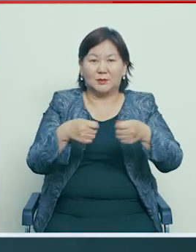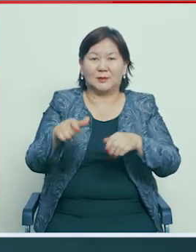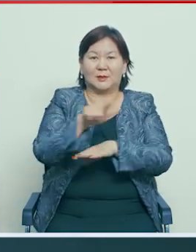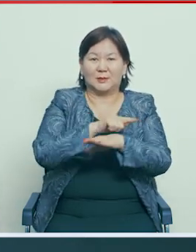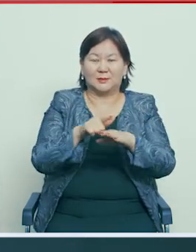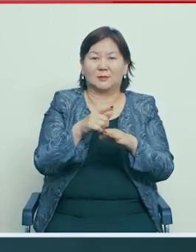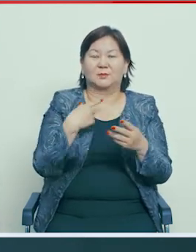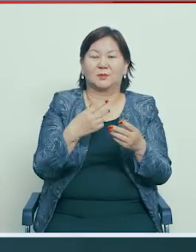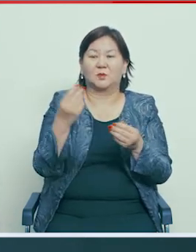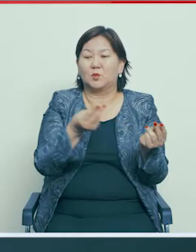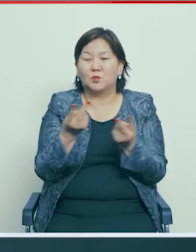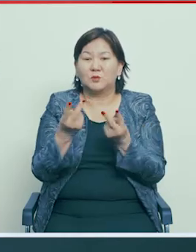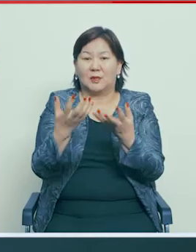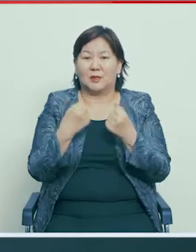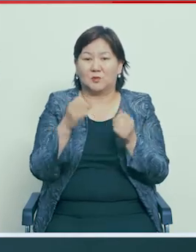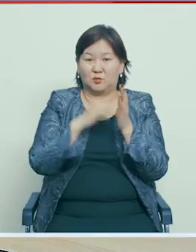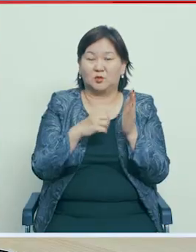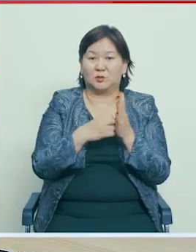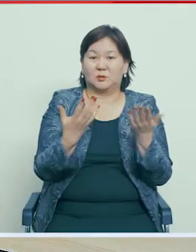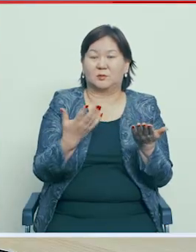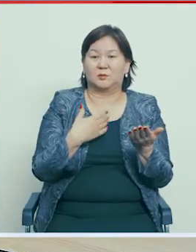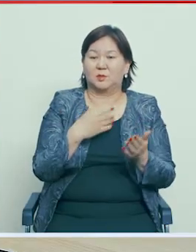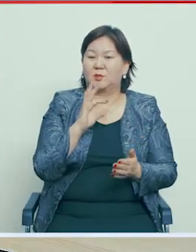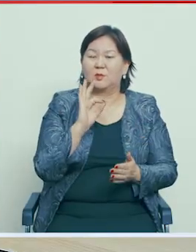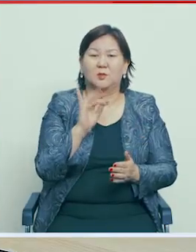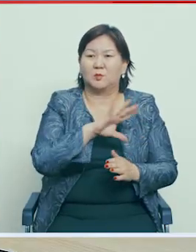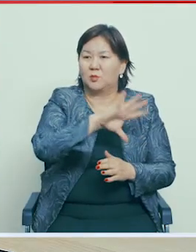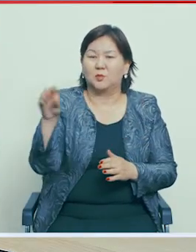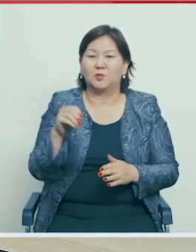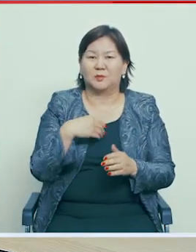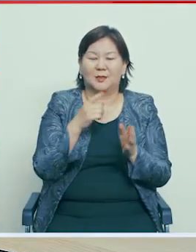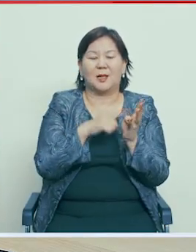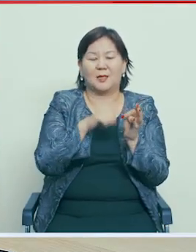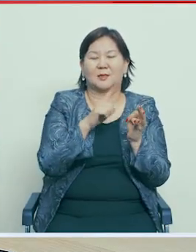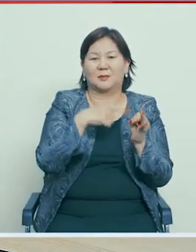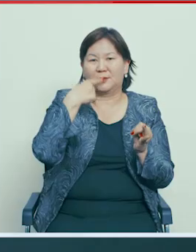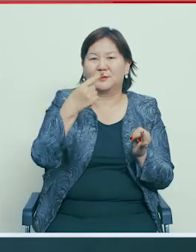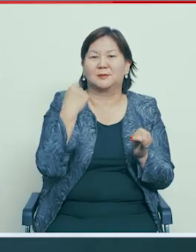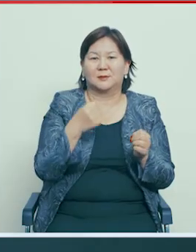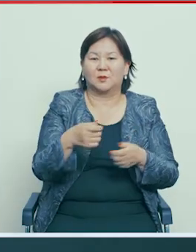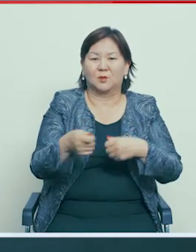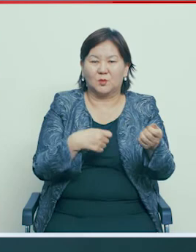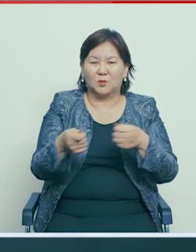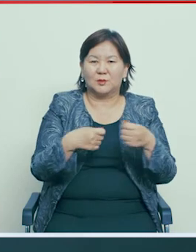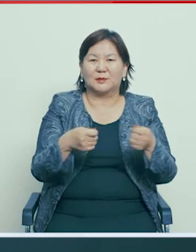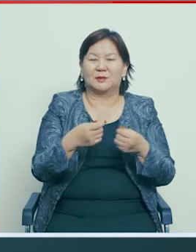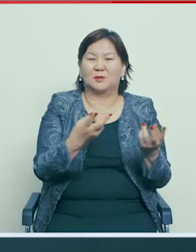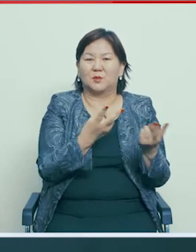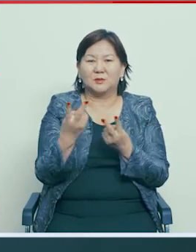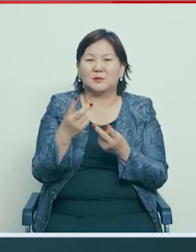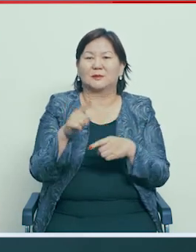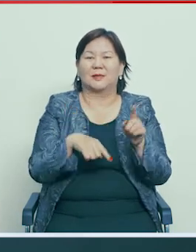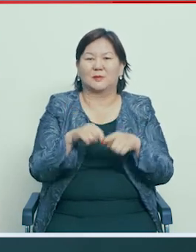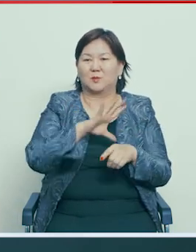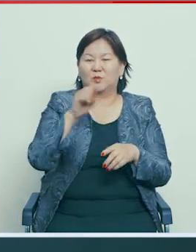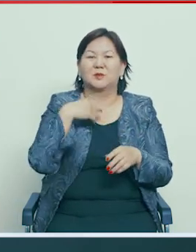бид нар ингээд үйлчлүүлж явах хэрэгтэй. Ерөөсөө би бол одоо ерөөсөө бүгднийг баг нэрлэндээ одоо худалдаа үйлчлэгээний газар ямар байна би